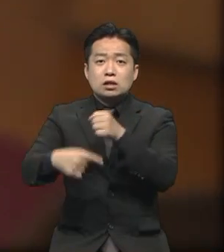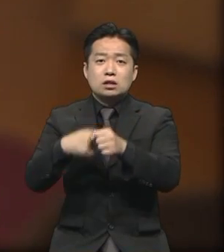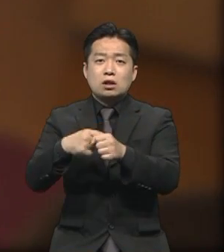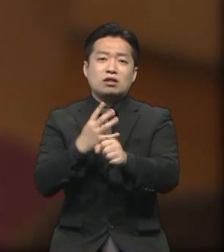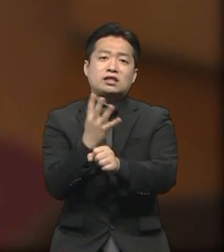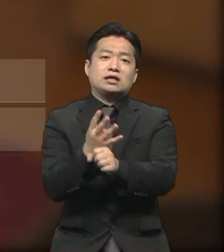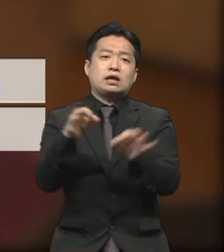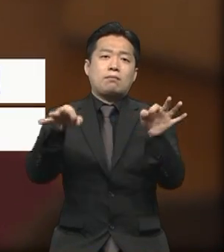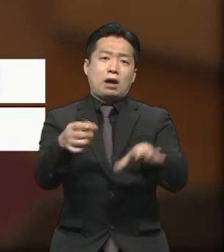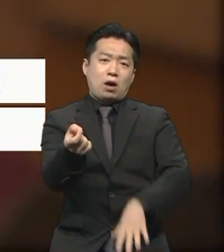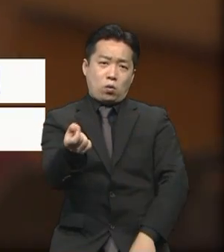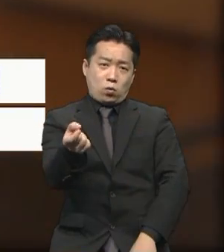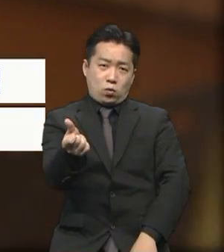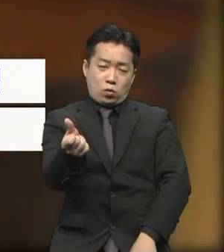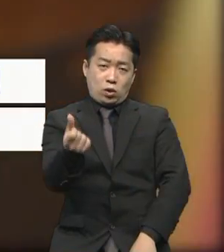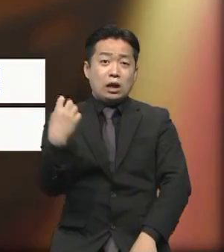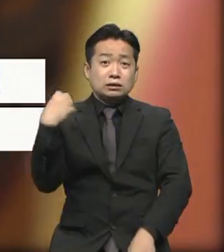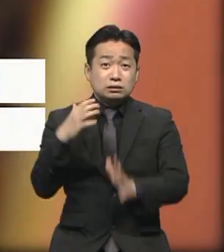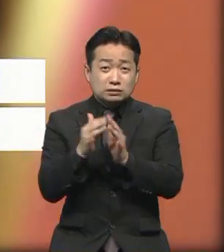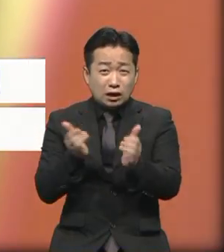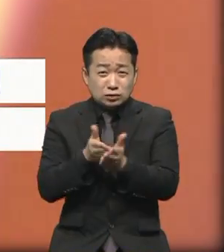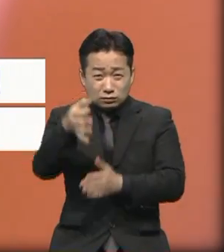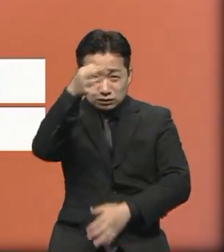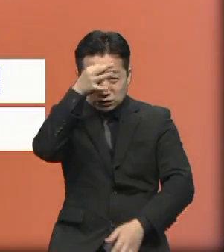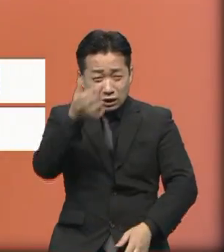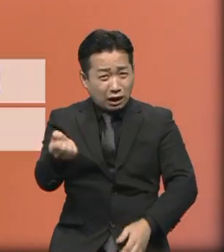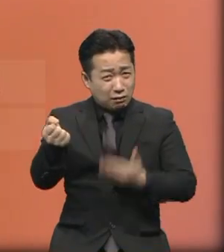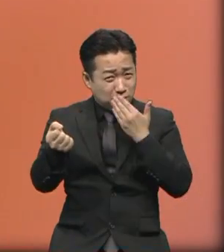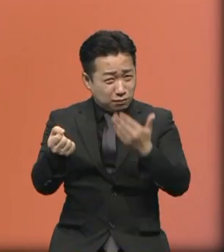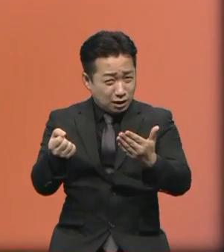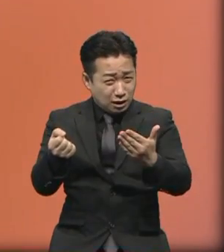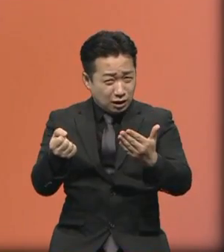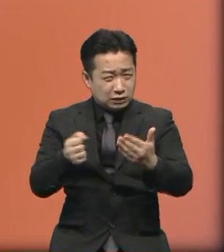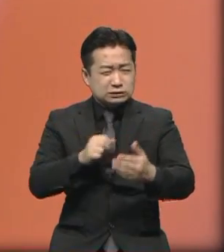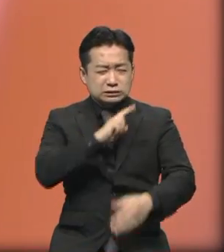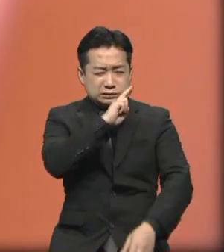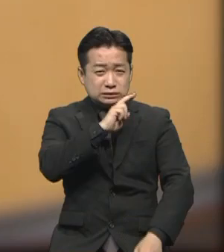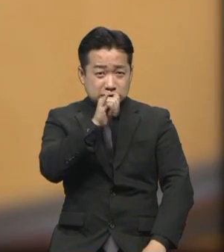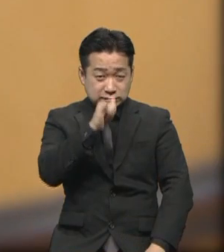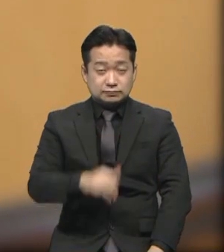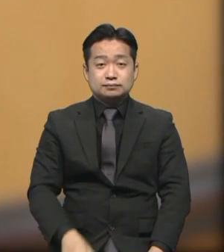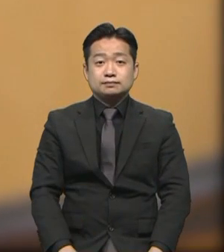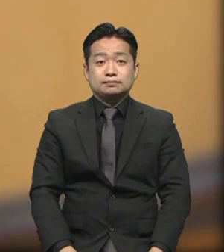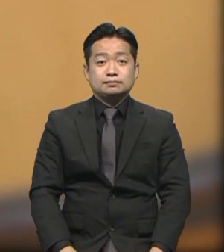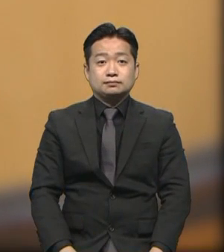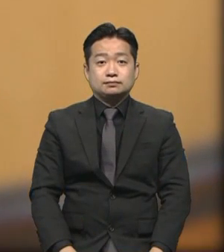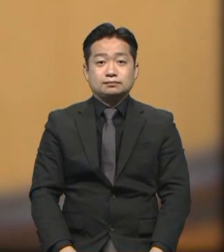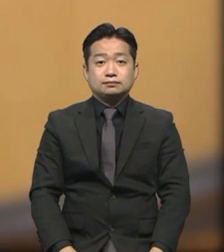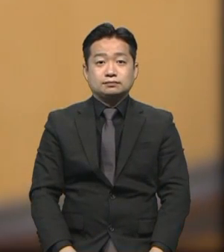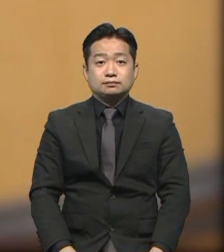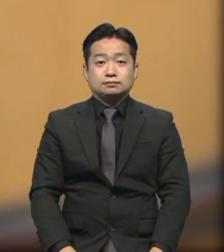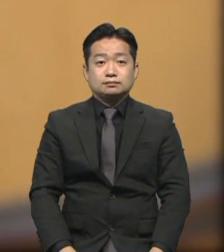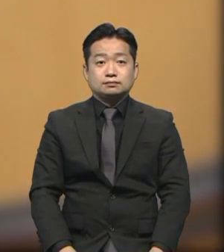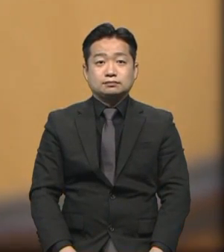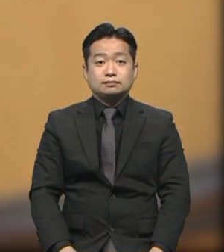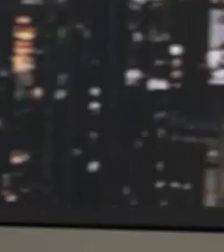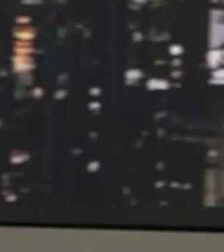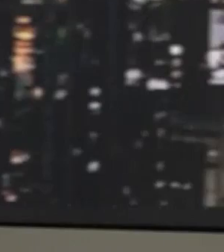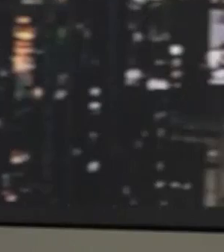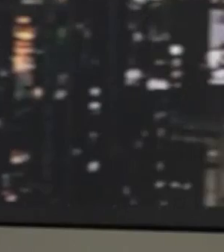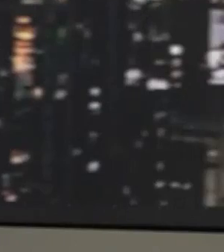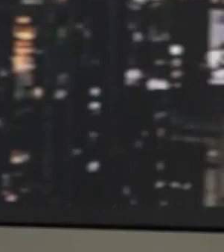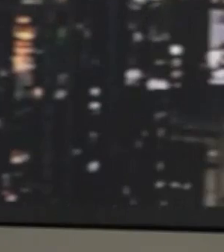4시간 에 불과해 전담 자가 전문성을 기르는 데는 턱없이 부족한 실정입니다 sbs 김민정 입니다